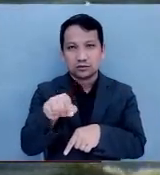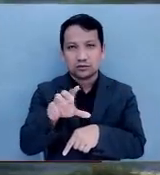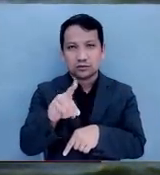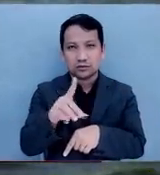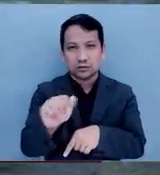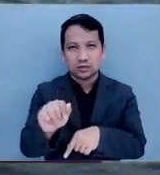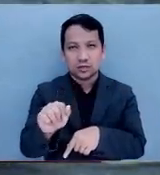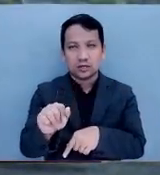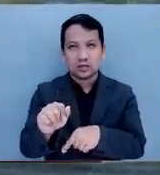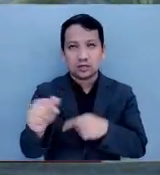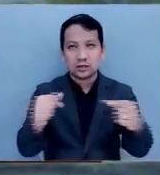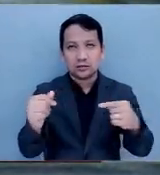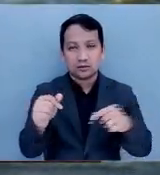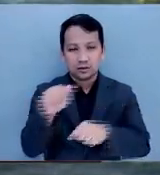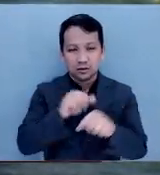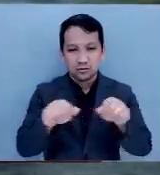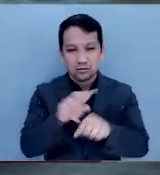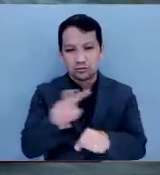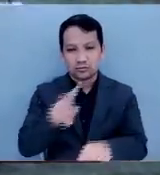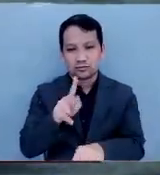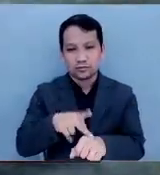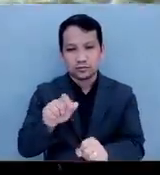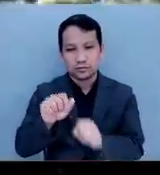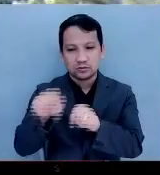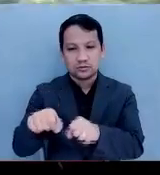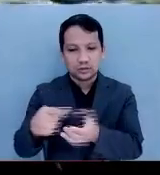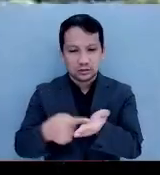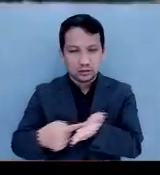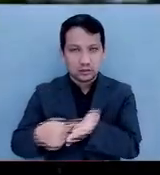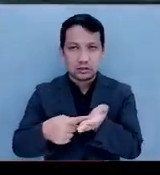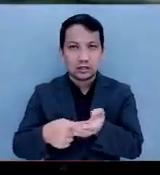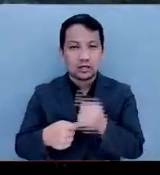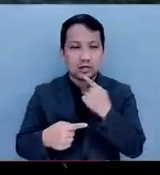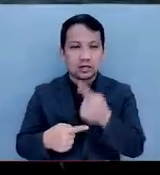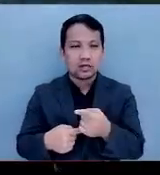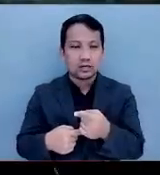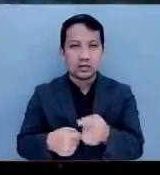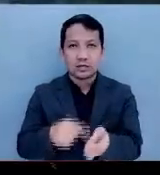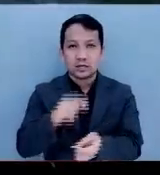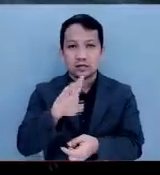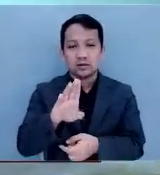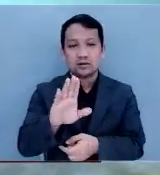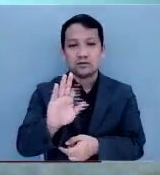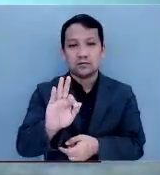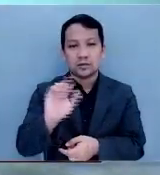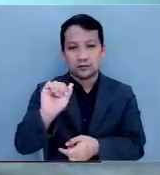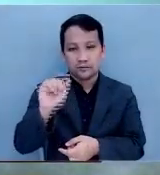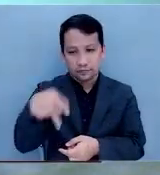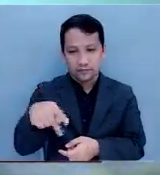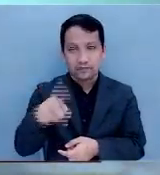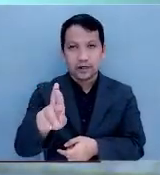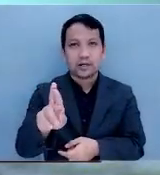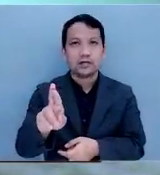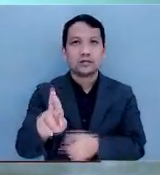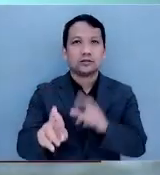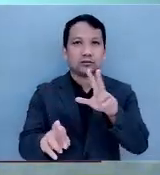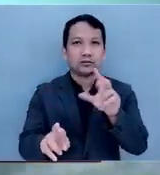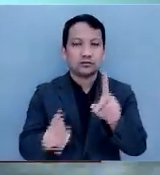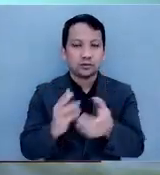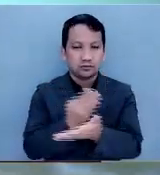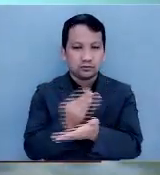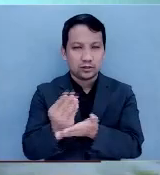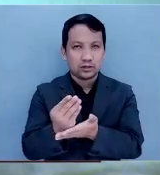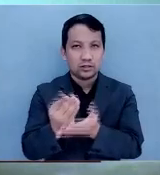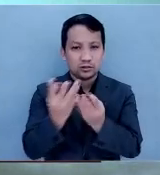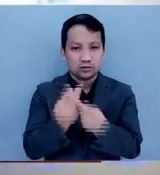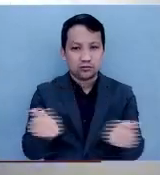kung reclamation activities sa West Philippine Sea ang pag-uusapan, sabi ng Bureau of Fisheries and Aquatic Resources, umaabot sa 31 billion pesos ang nawawala